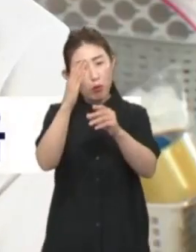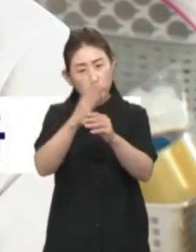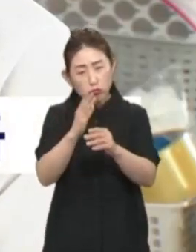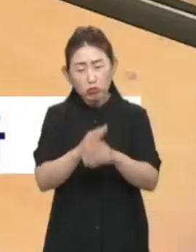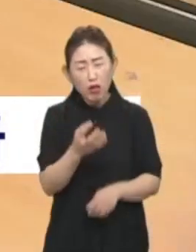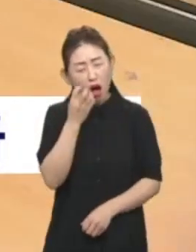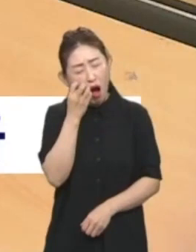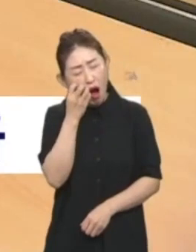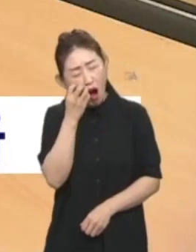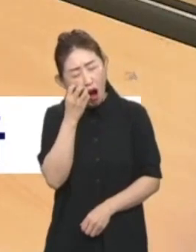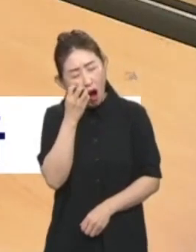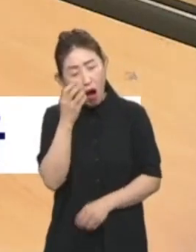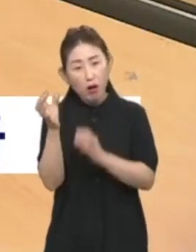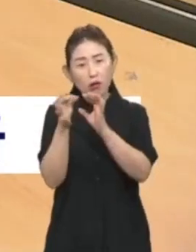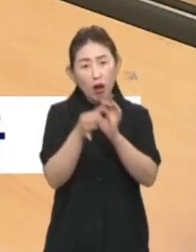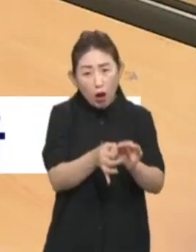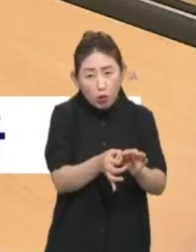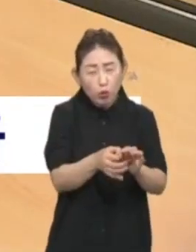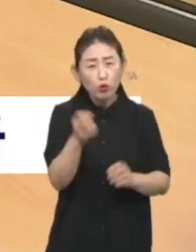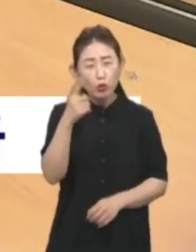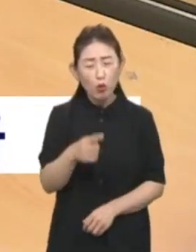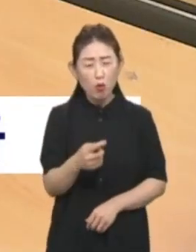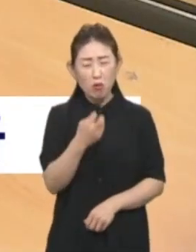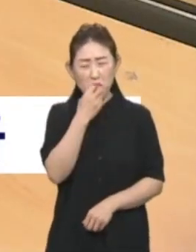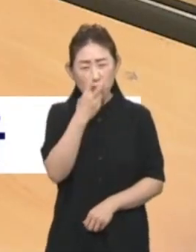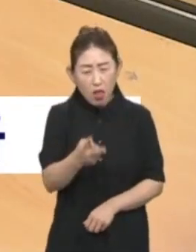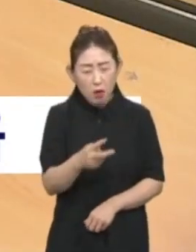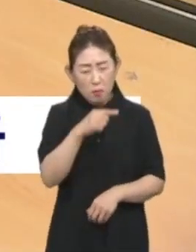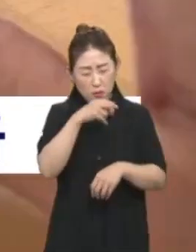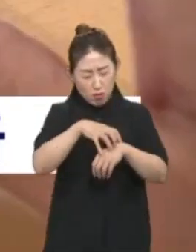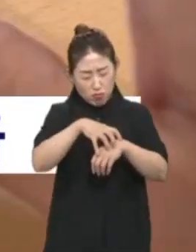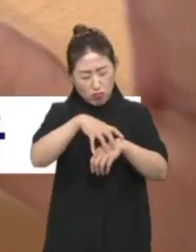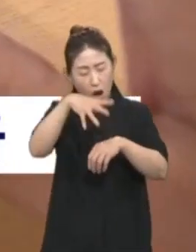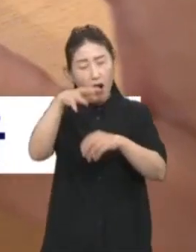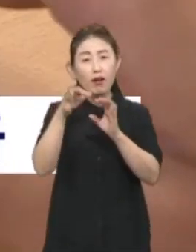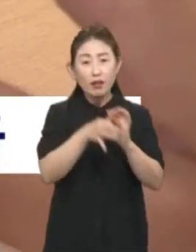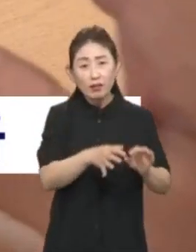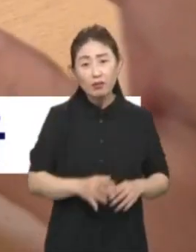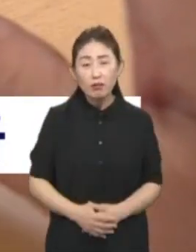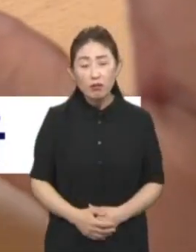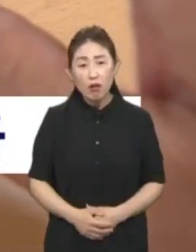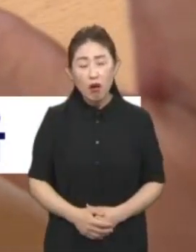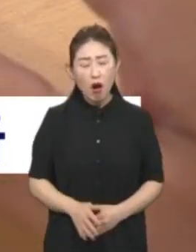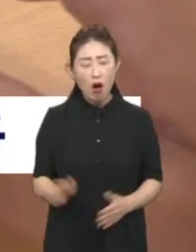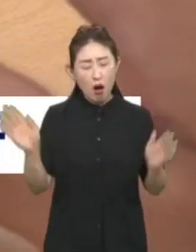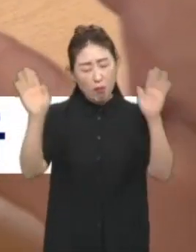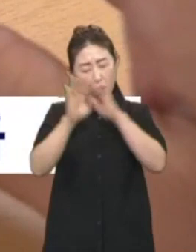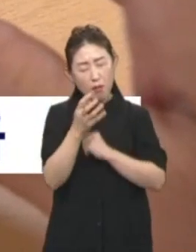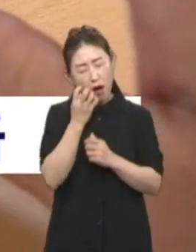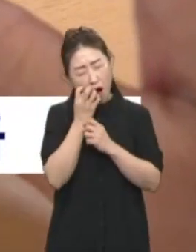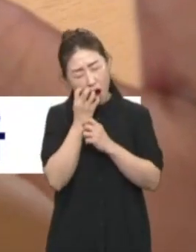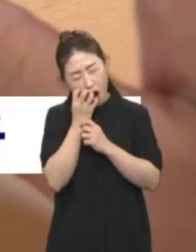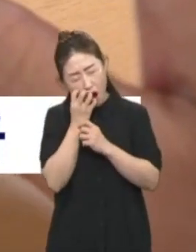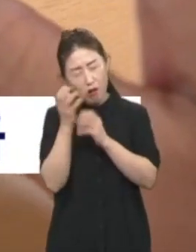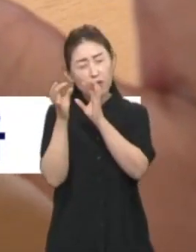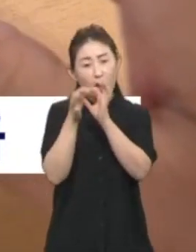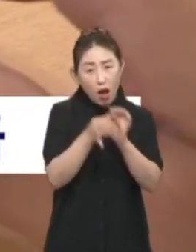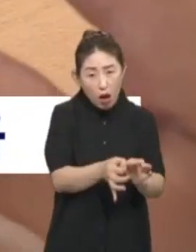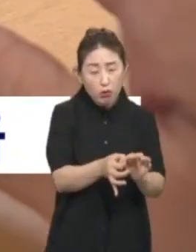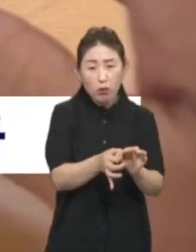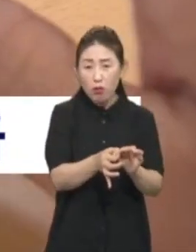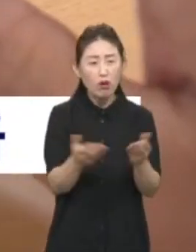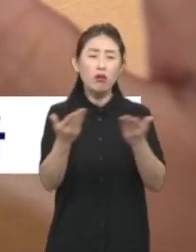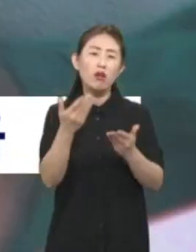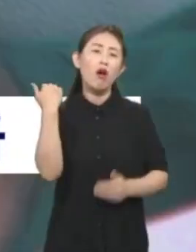통증이 계속됐고 수술 부위에서 농과 피고름이 차올랐습니다. A씨는 매일 밤 고통 속에 밤을 지새고 일을